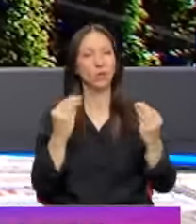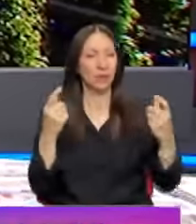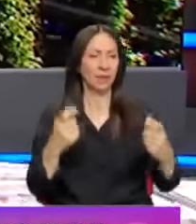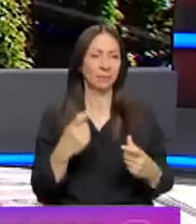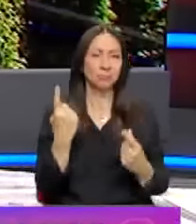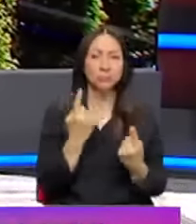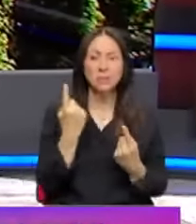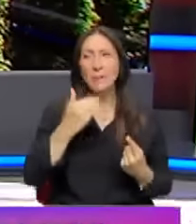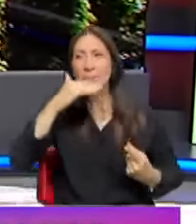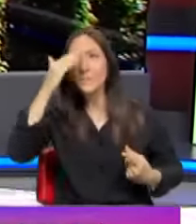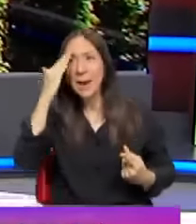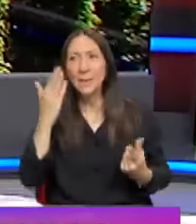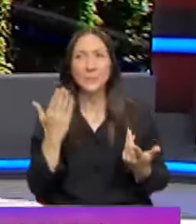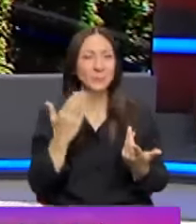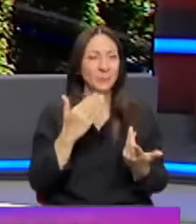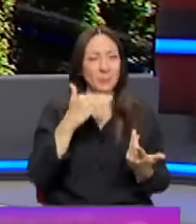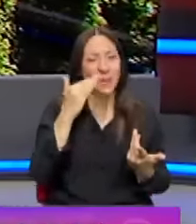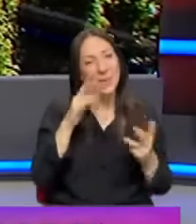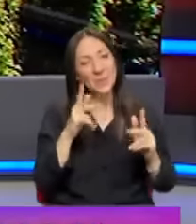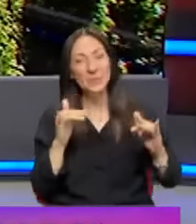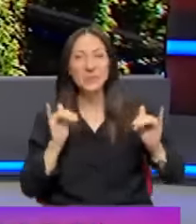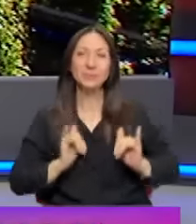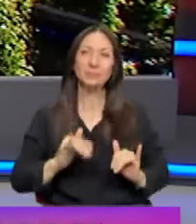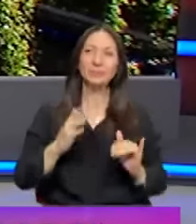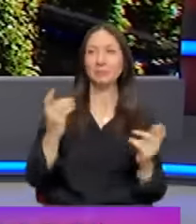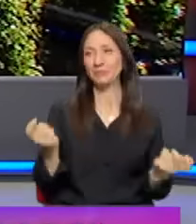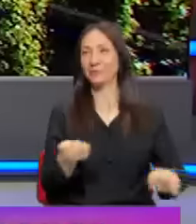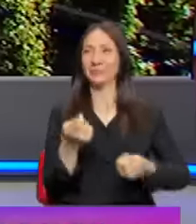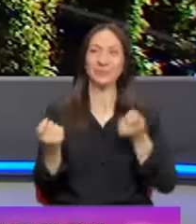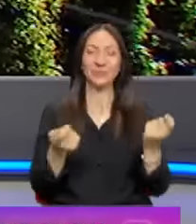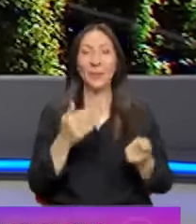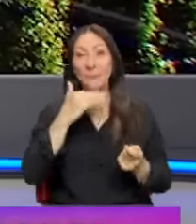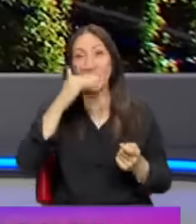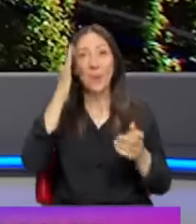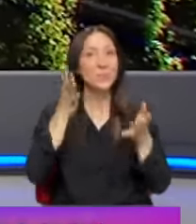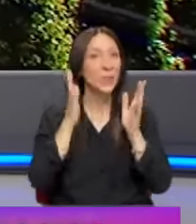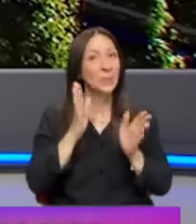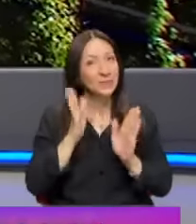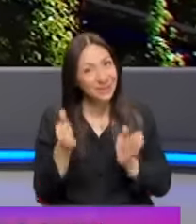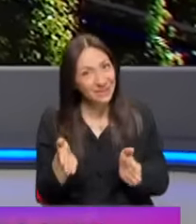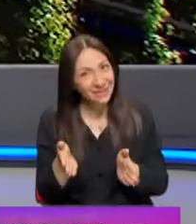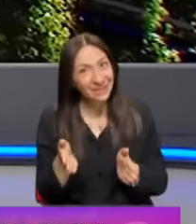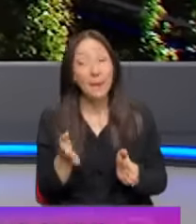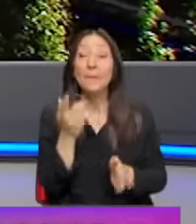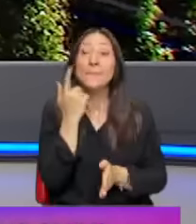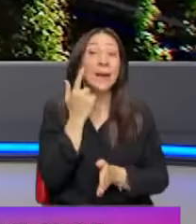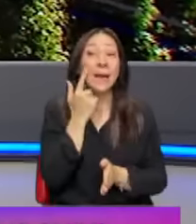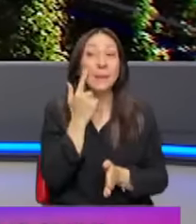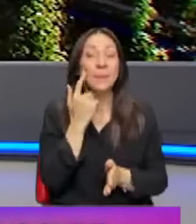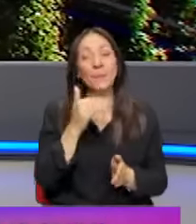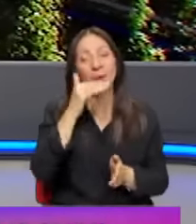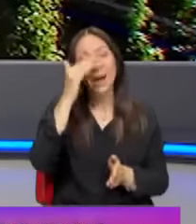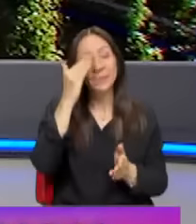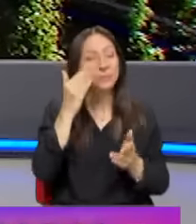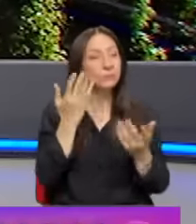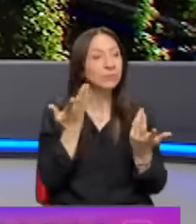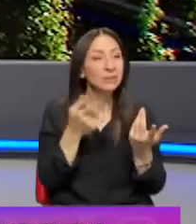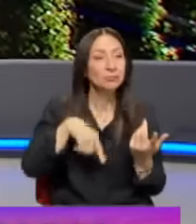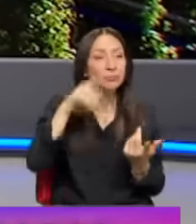yerde bir şekilde bayramı bayrama çevirmeye gayret ettiler. Bayram namazları kılındı. Bakalım bayramın